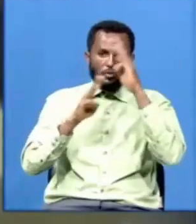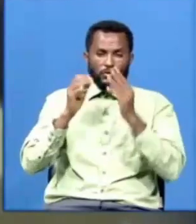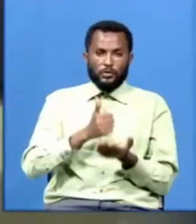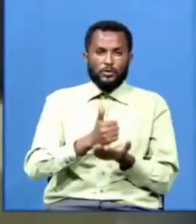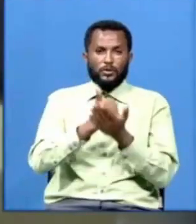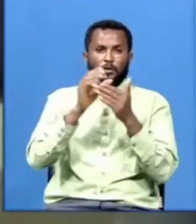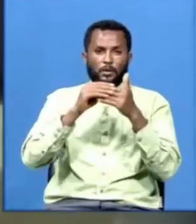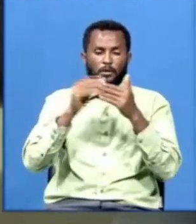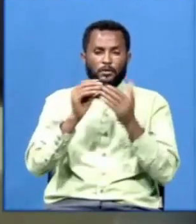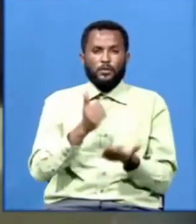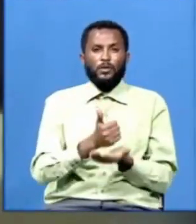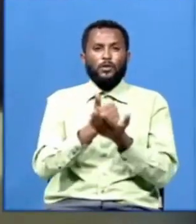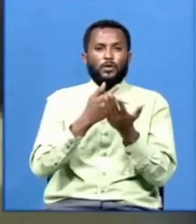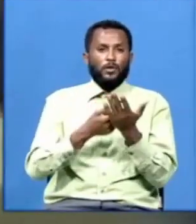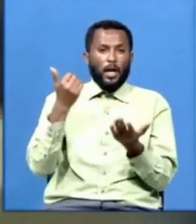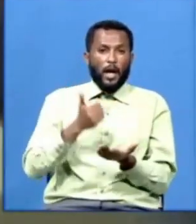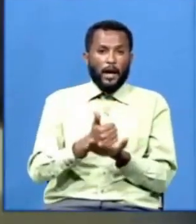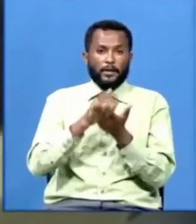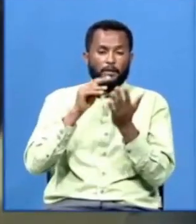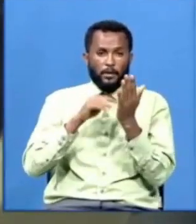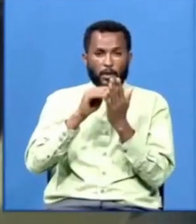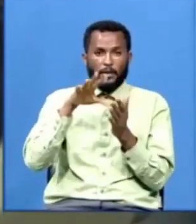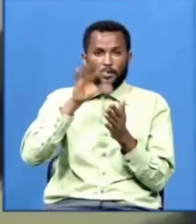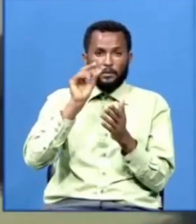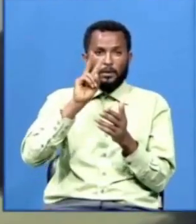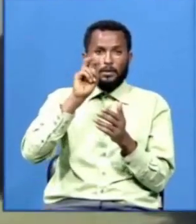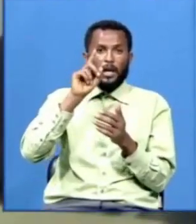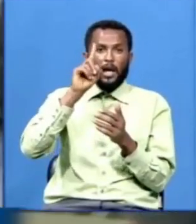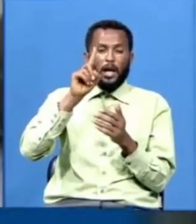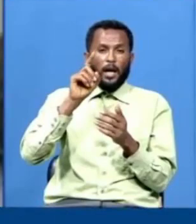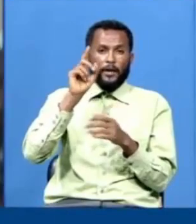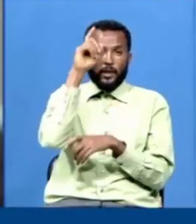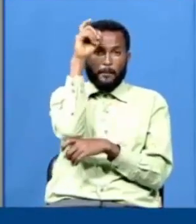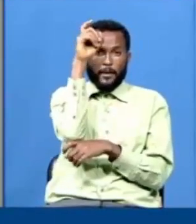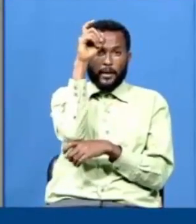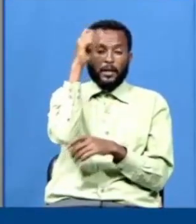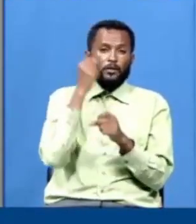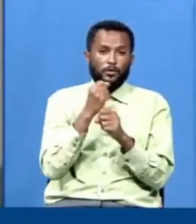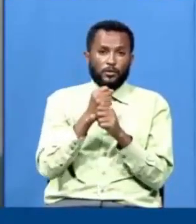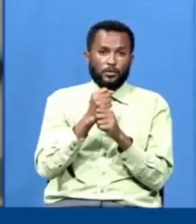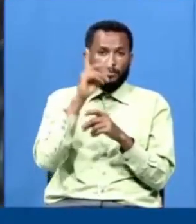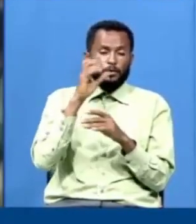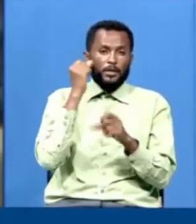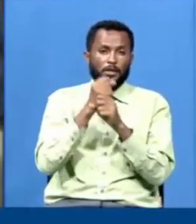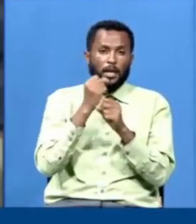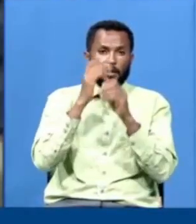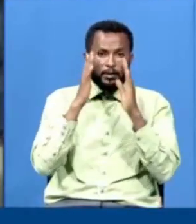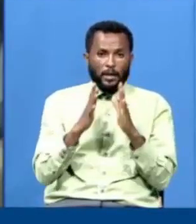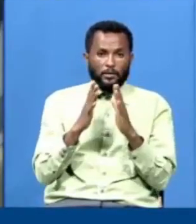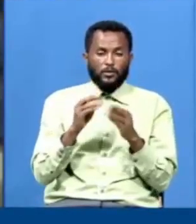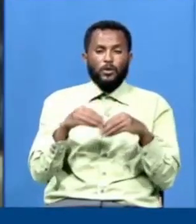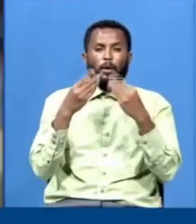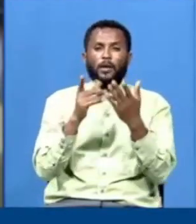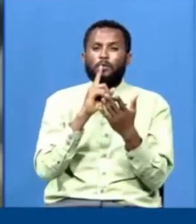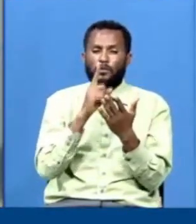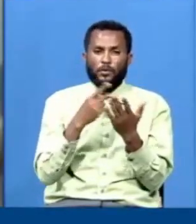ዘብ ገይሩ ተሓገዝ ኣብ ከተማ መቐለ ኣብ ዝርከቡ 21 መሳጊዳት ዝሰርሑ ኢማማትን ሰራሕተኛታትን ተዋሂቡ